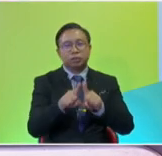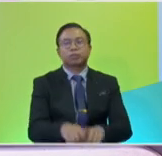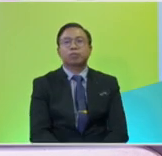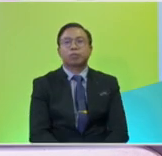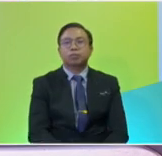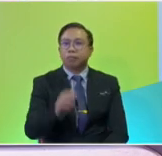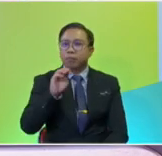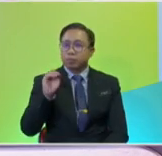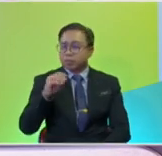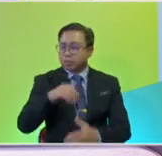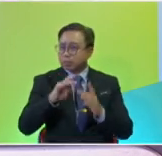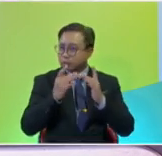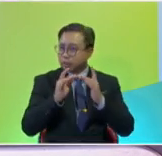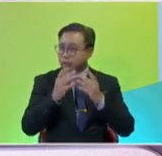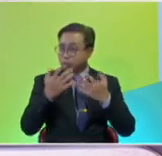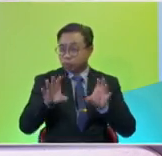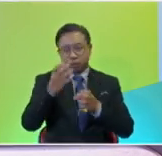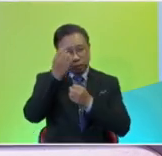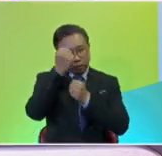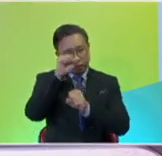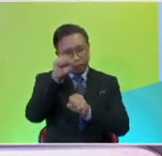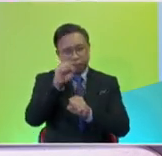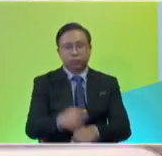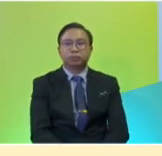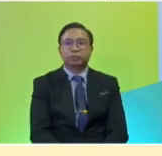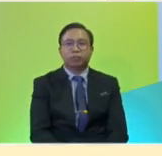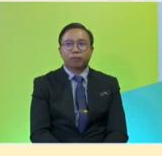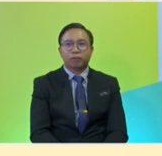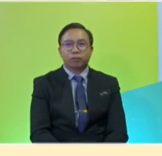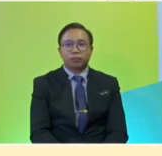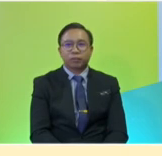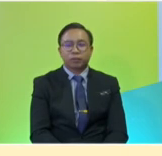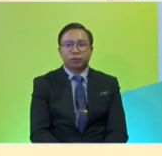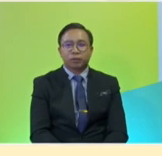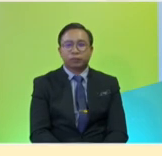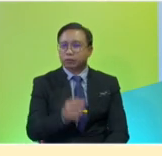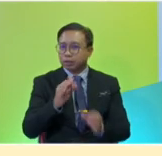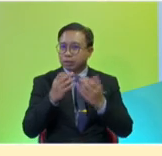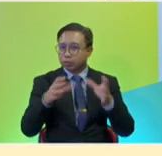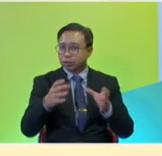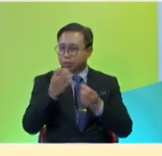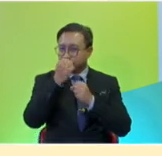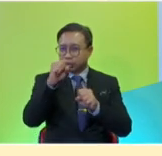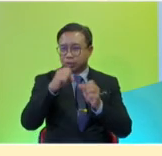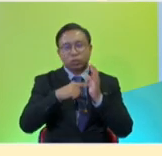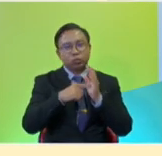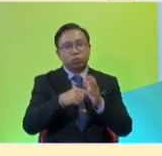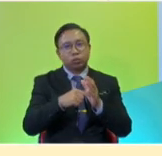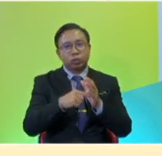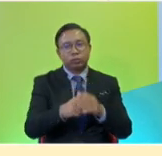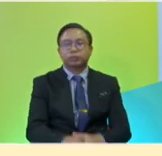murid-murid di dalam kalian Adakah kamu sudah bersedia kalau sudah bersedia Tunjukkan